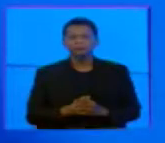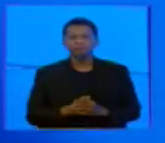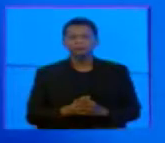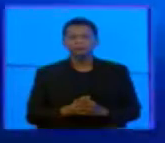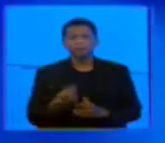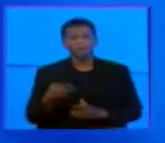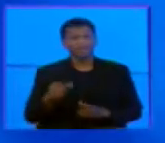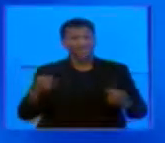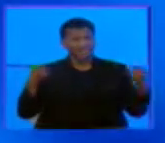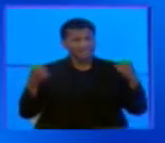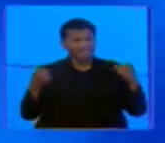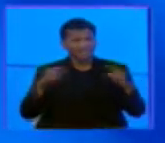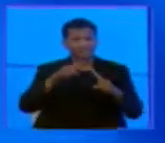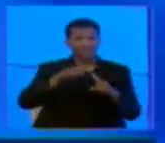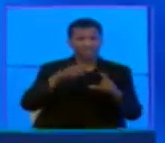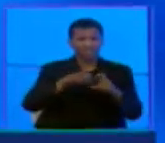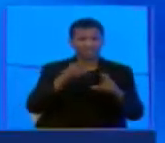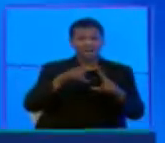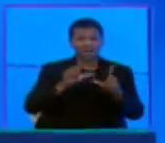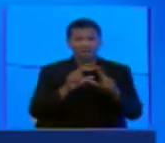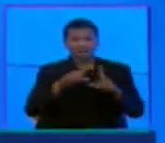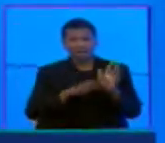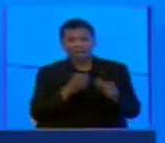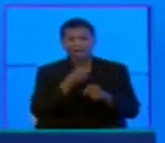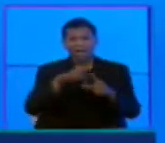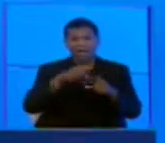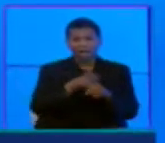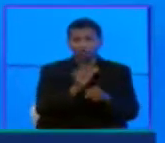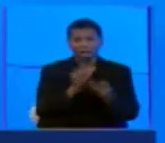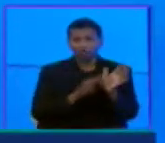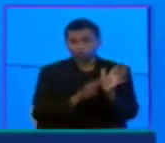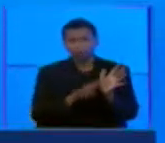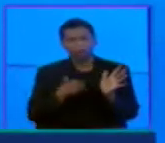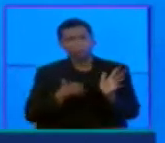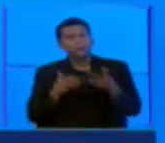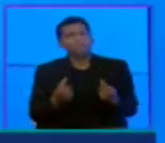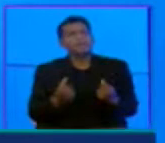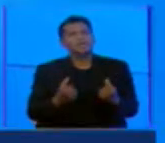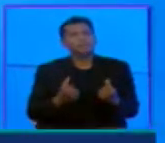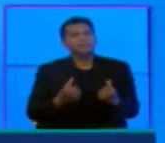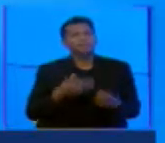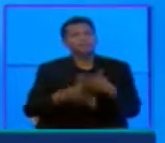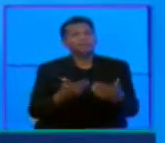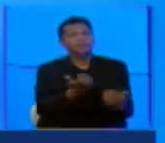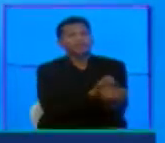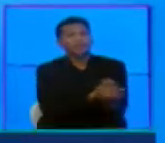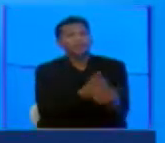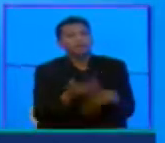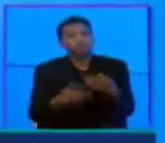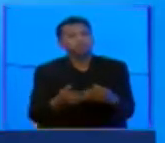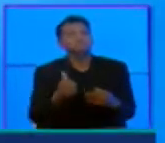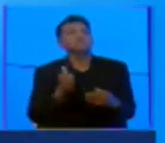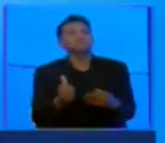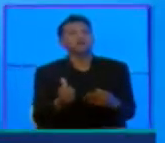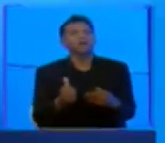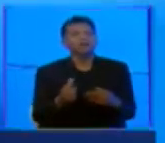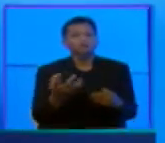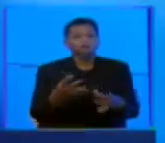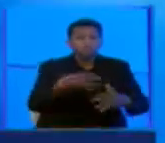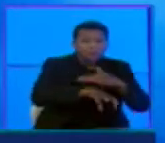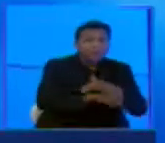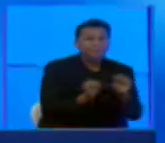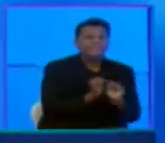Hai Menteri Kesehatan terawan Agus Putranto menjamin proses distribusi seluruh vaksin terjamin baik sesuai standar manajemen